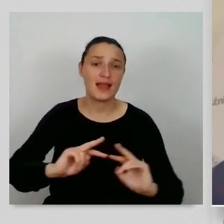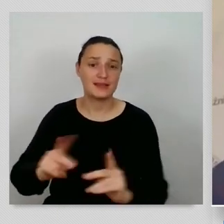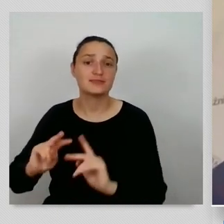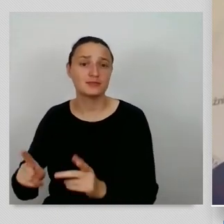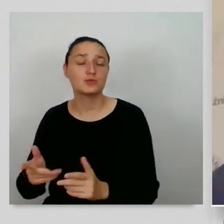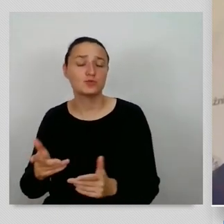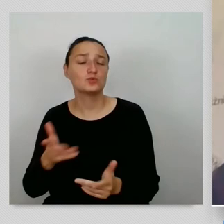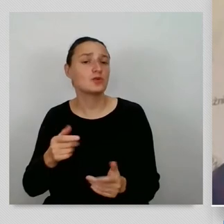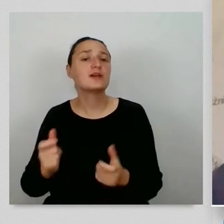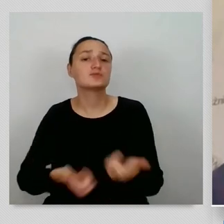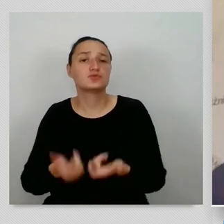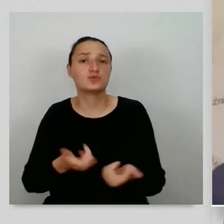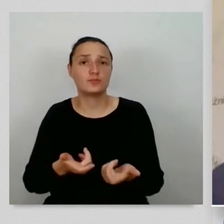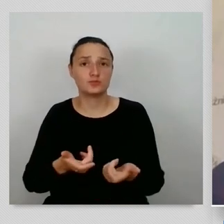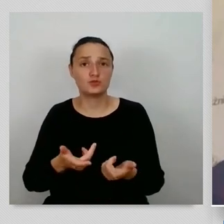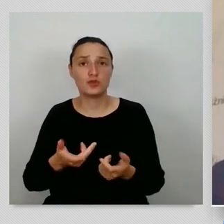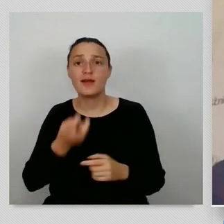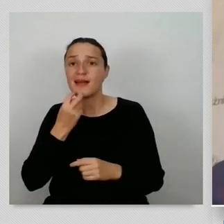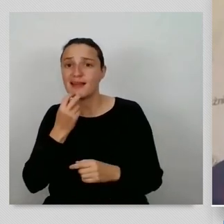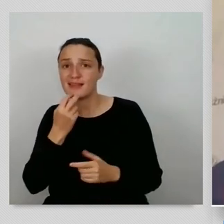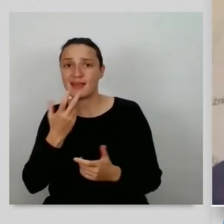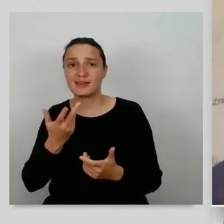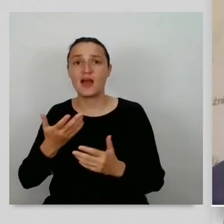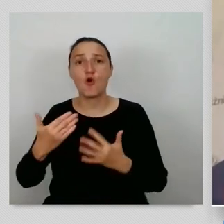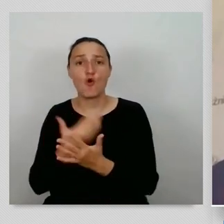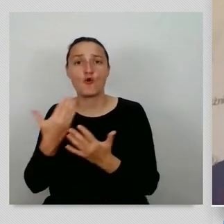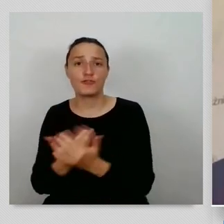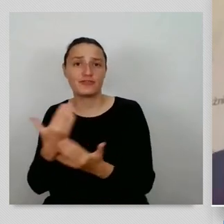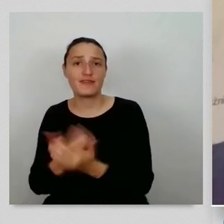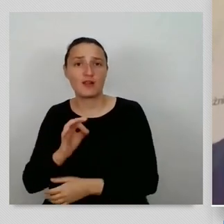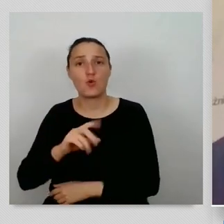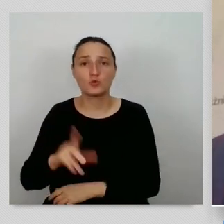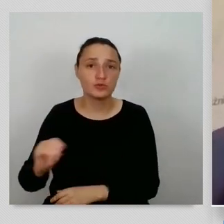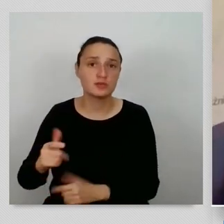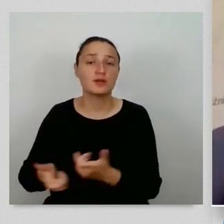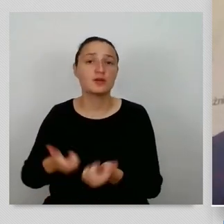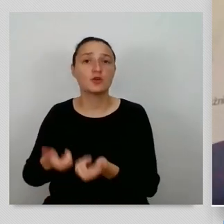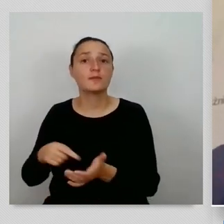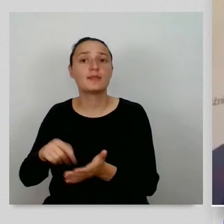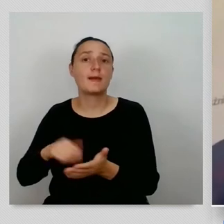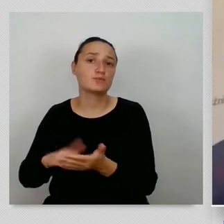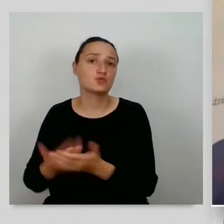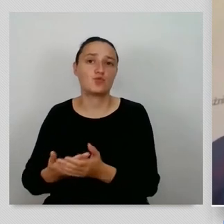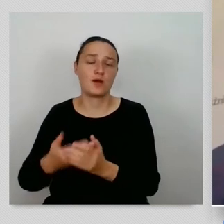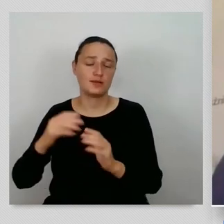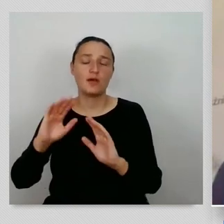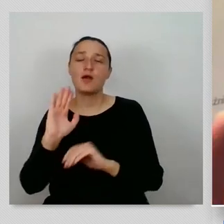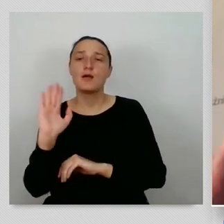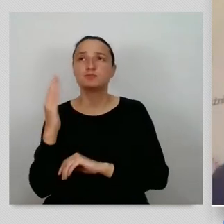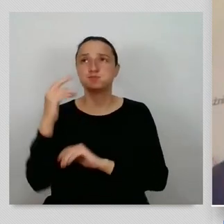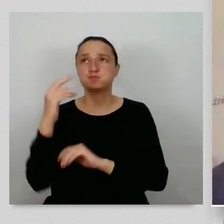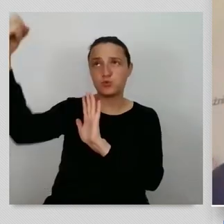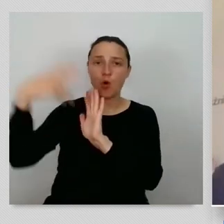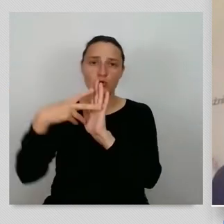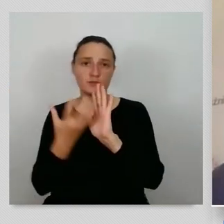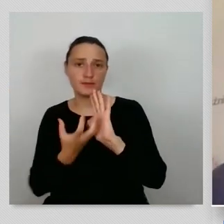likwidację dotychczasowego systemu wytwarzania energii odnawialnej w ramach chociażby energii fotowoltaicznej. Ja chciałbym powiedzieć, że